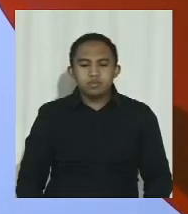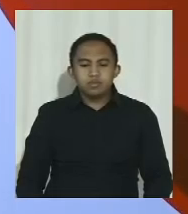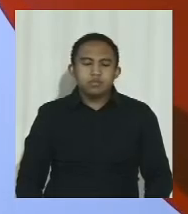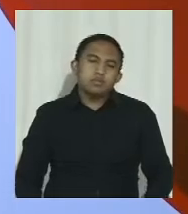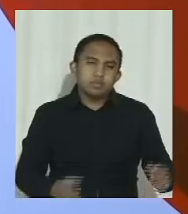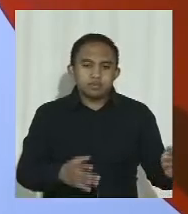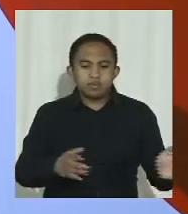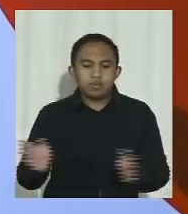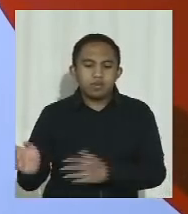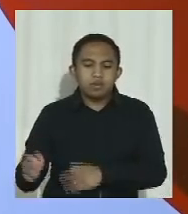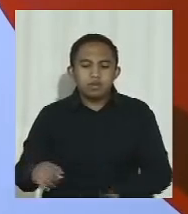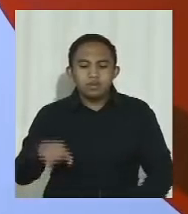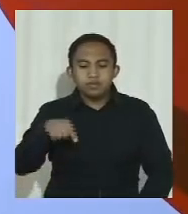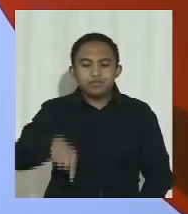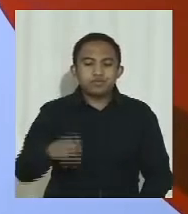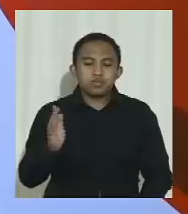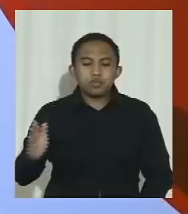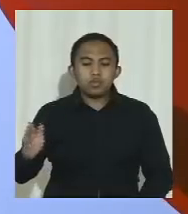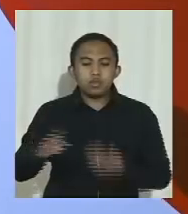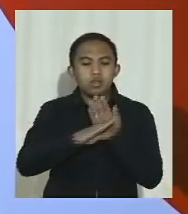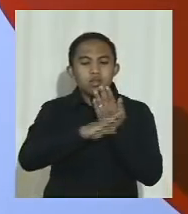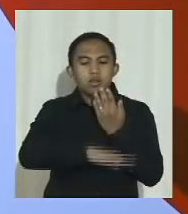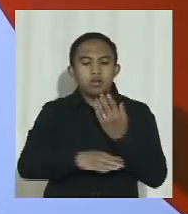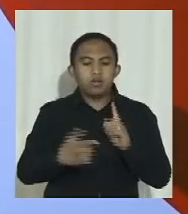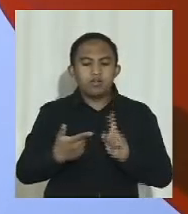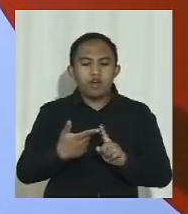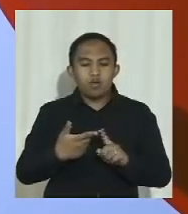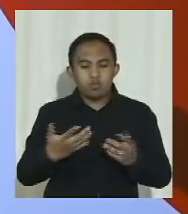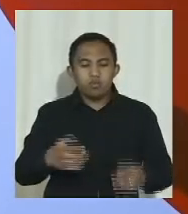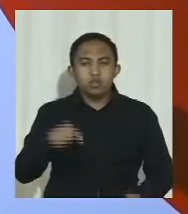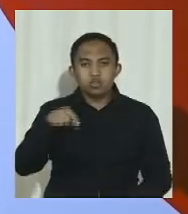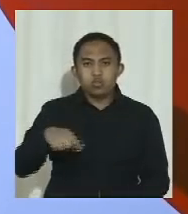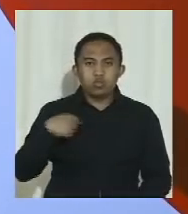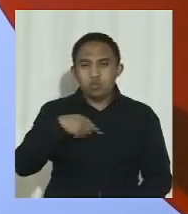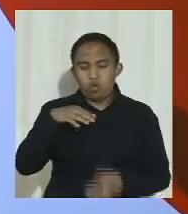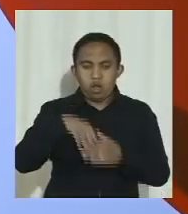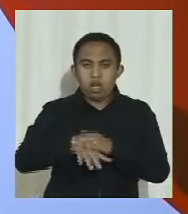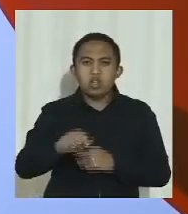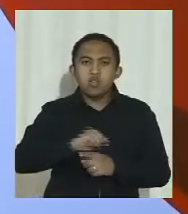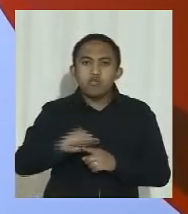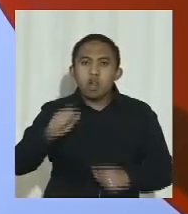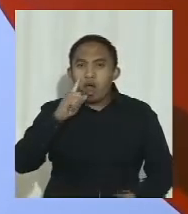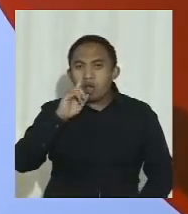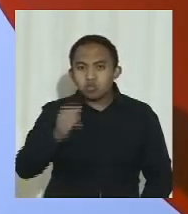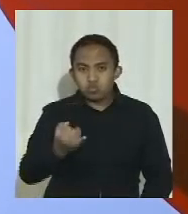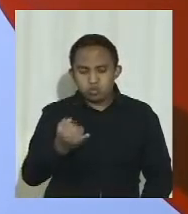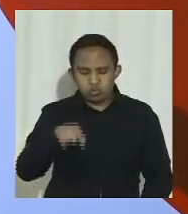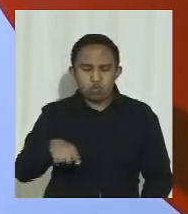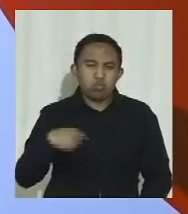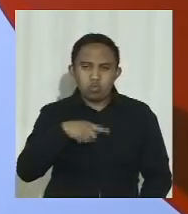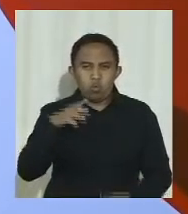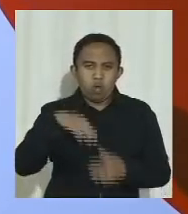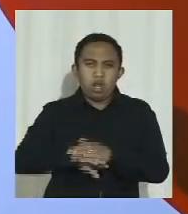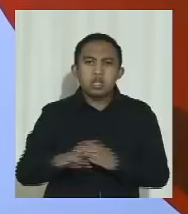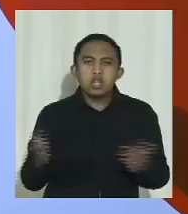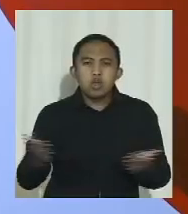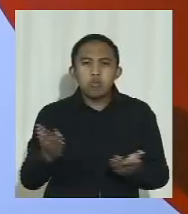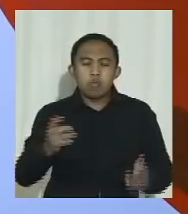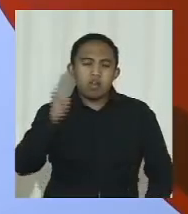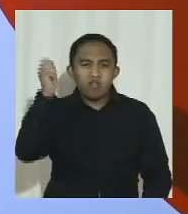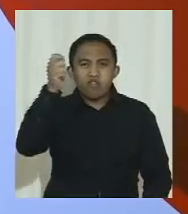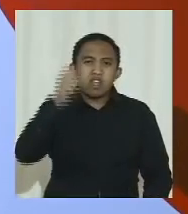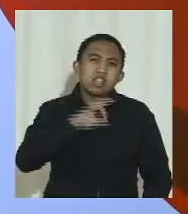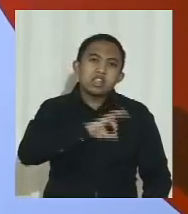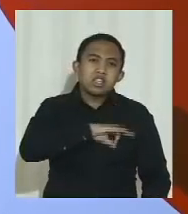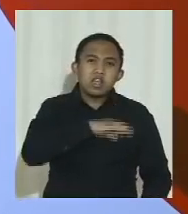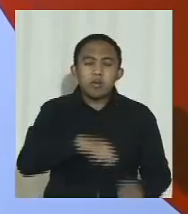Tapany faharoa ny fampahalalam-baovao ao anatin'ny volana jona isika amin'izao fotoana izao, tafiditra indrindra amin'ny fanomanana ny fetim-pirenena